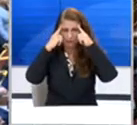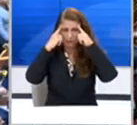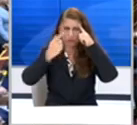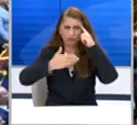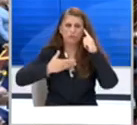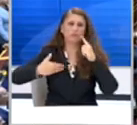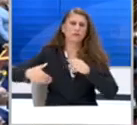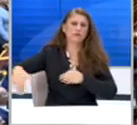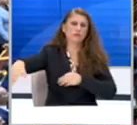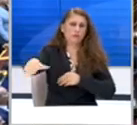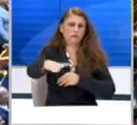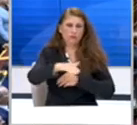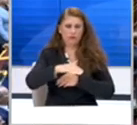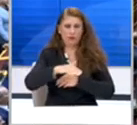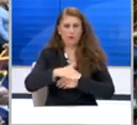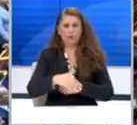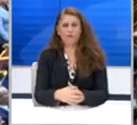Θεός